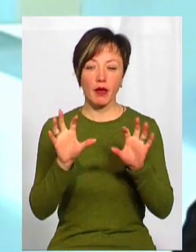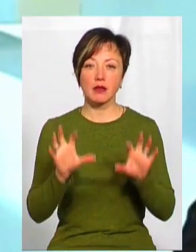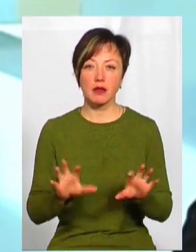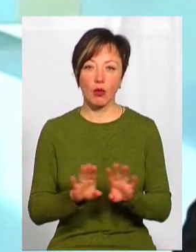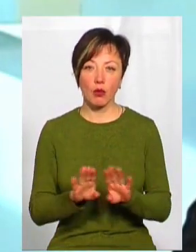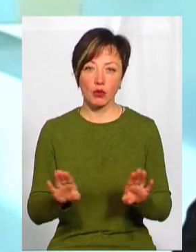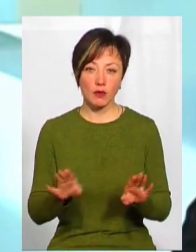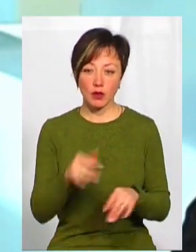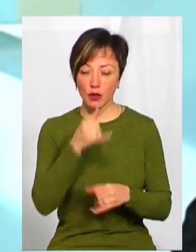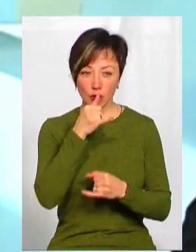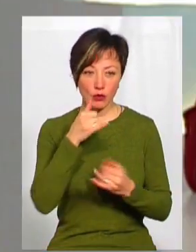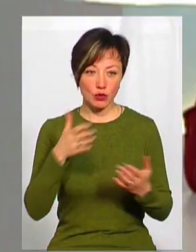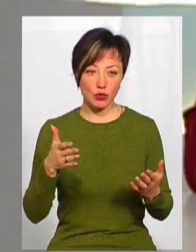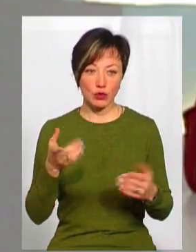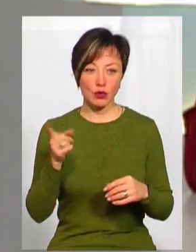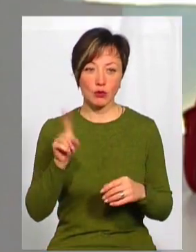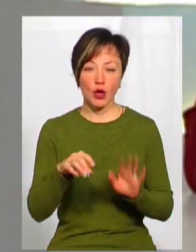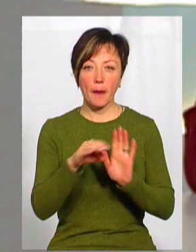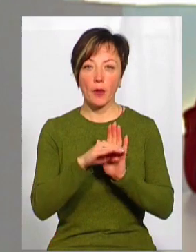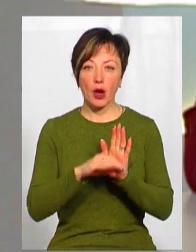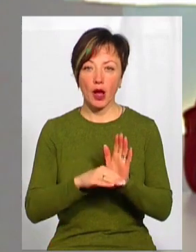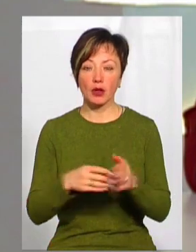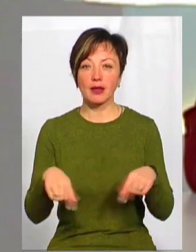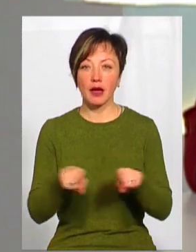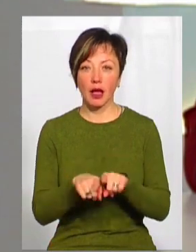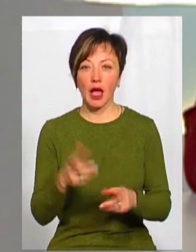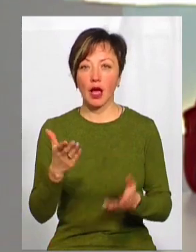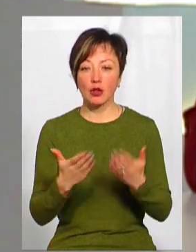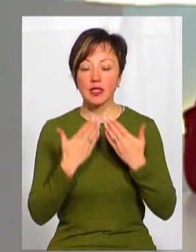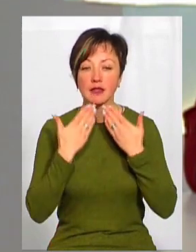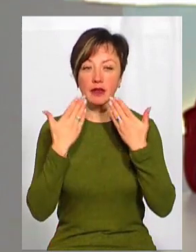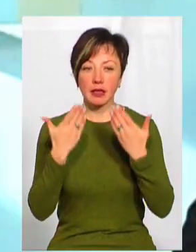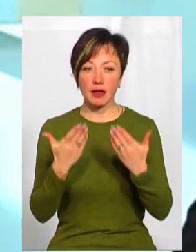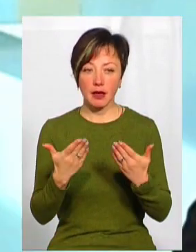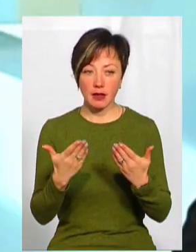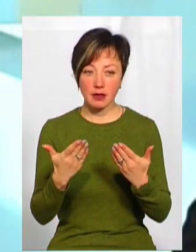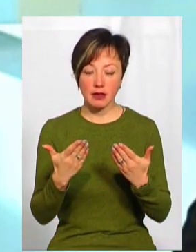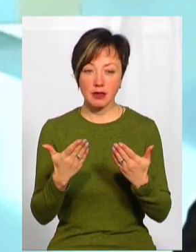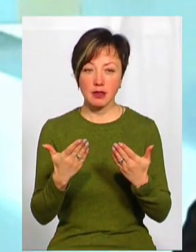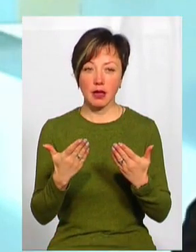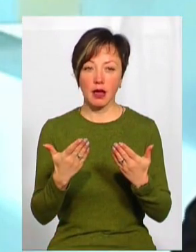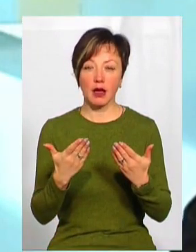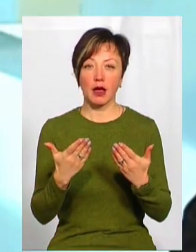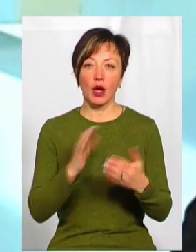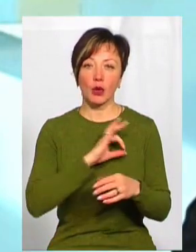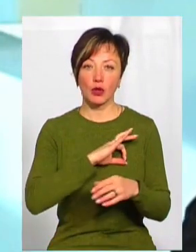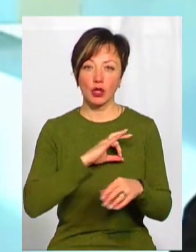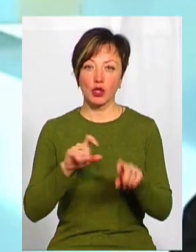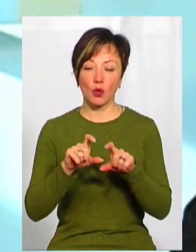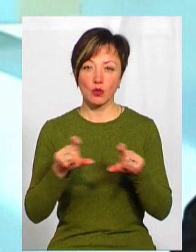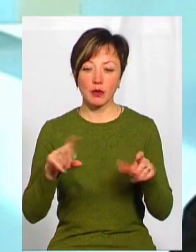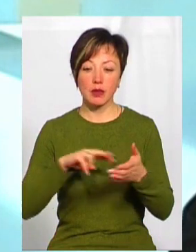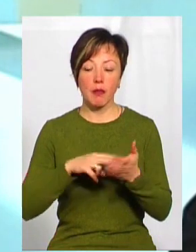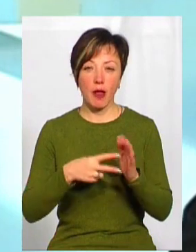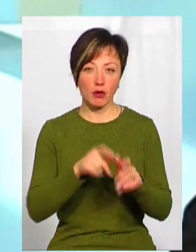незаконно, вони не можуть. Тому що порядок такий, якщо звертається юридична особа, то тільки за